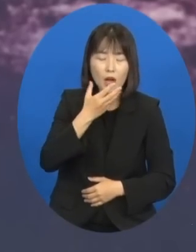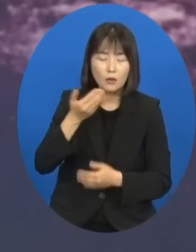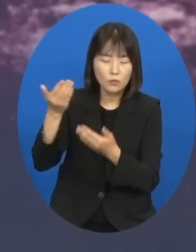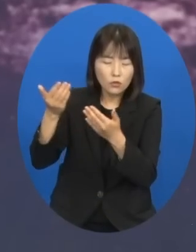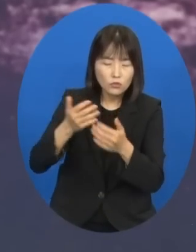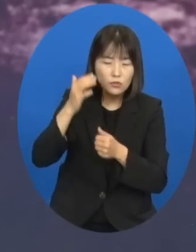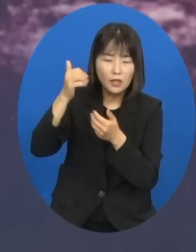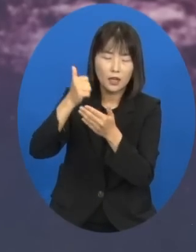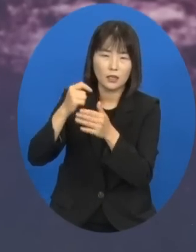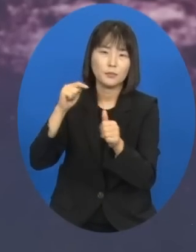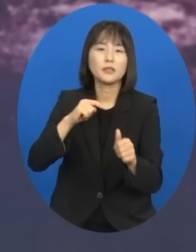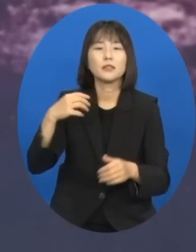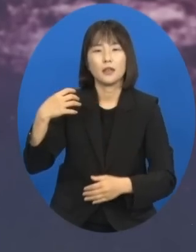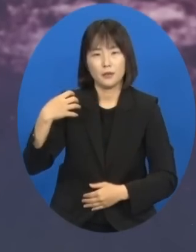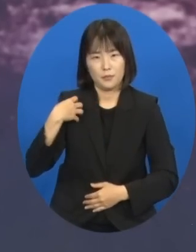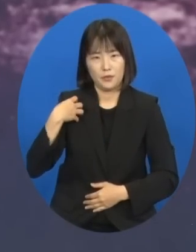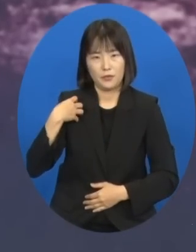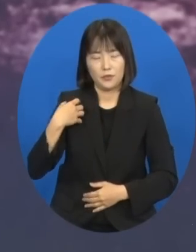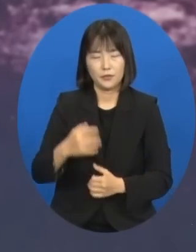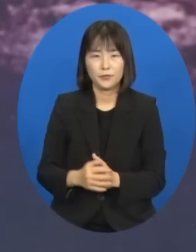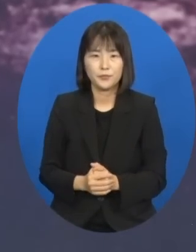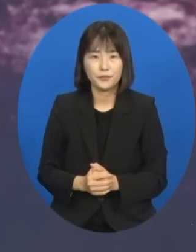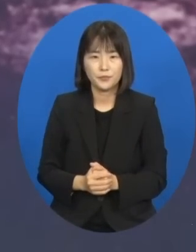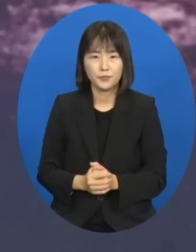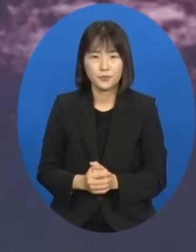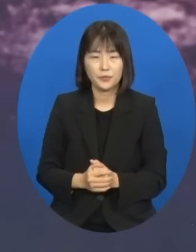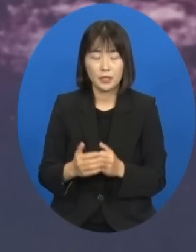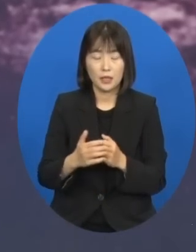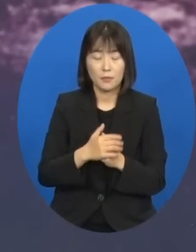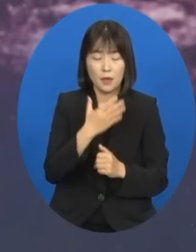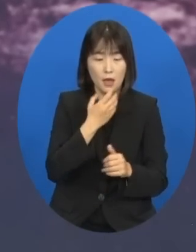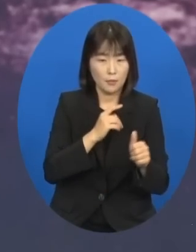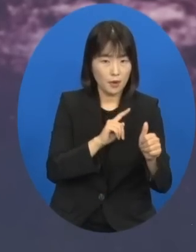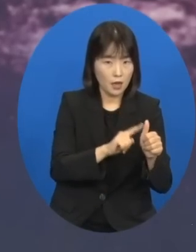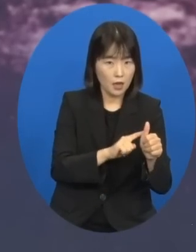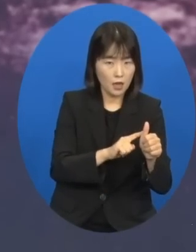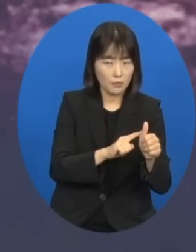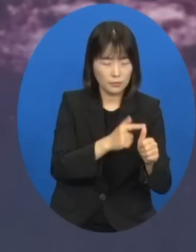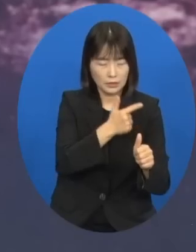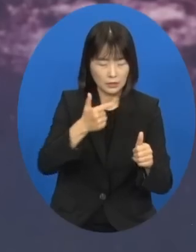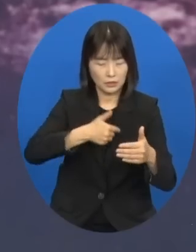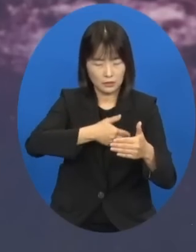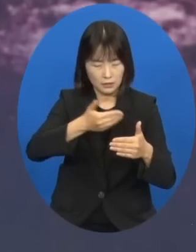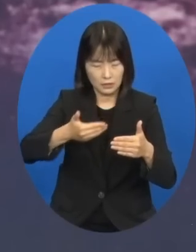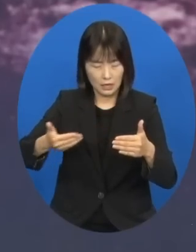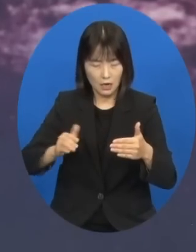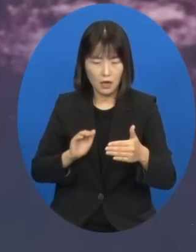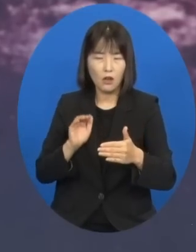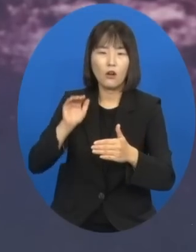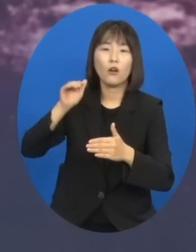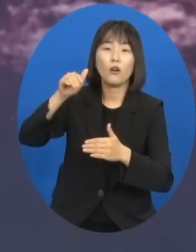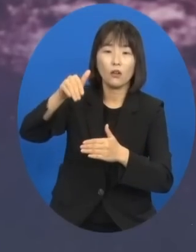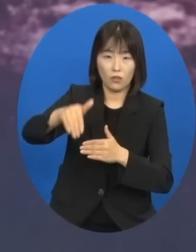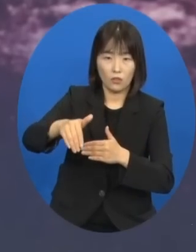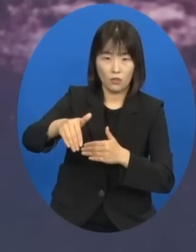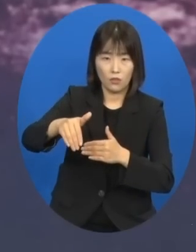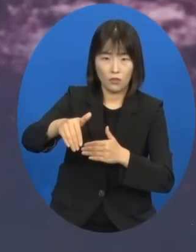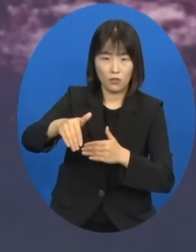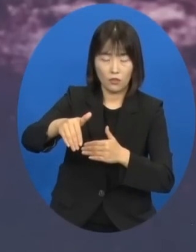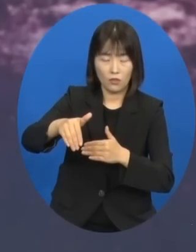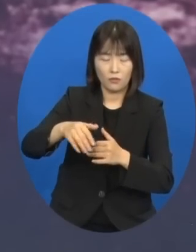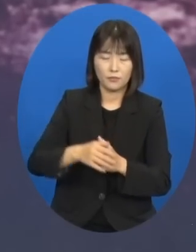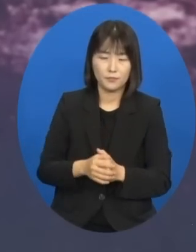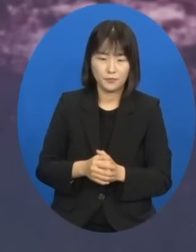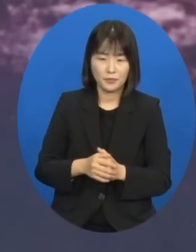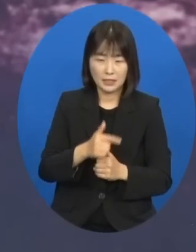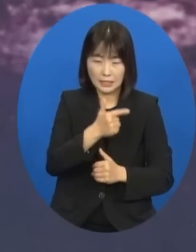그 사명이었습니다. 그래서 그는 유프라테스 강을 건너죠. 큰 강을 건넌 최초의